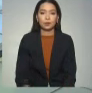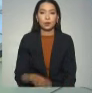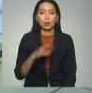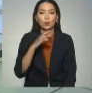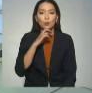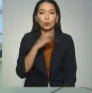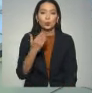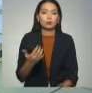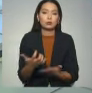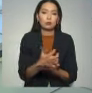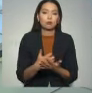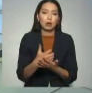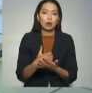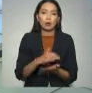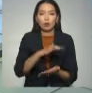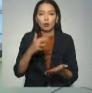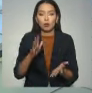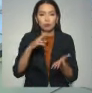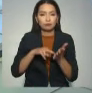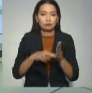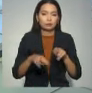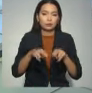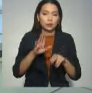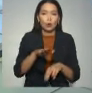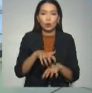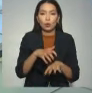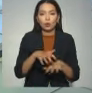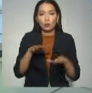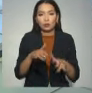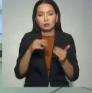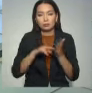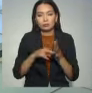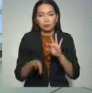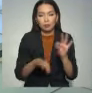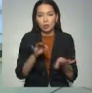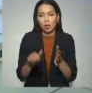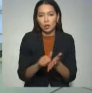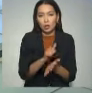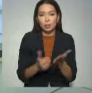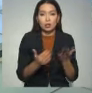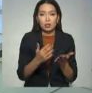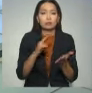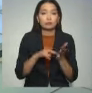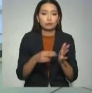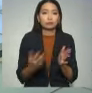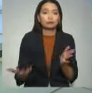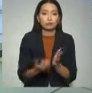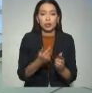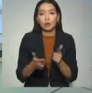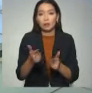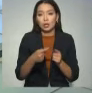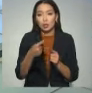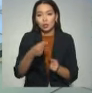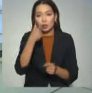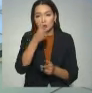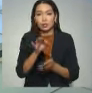Мусорный полигон планируют построить в Кукшетау. Сейчас разрабатывают его проектную документацию. Если их удастся подготовить в ближайший год, сразу